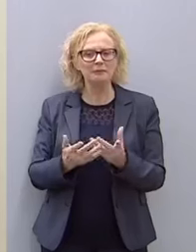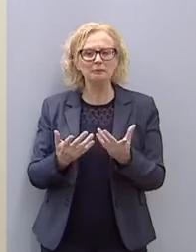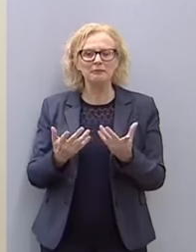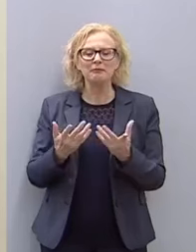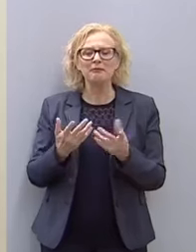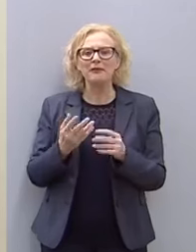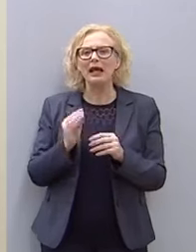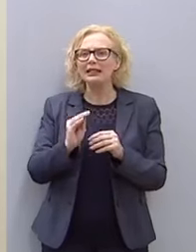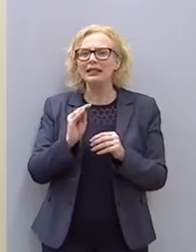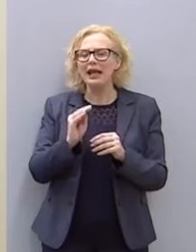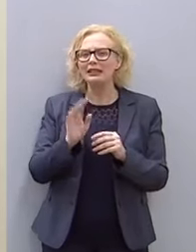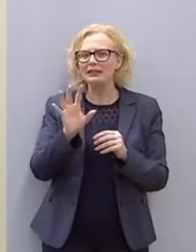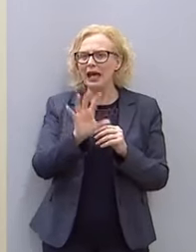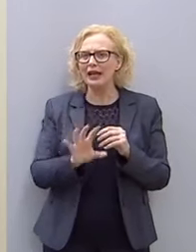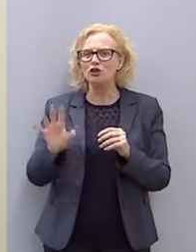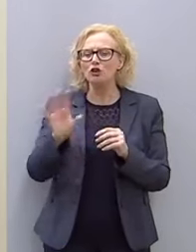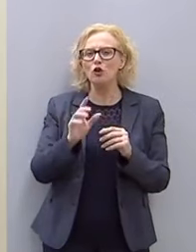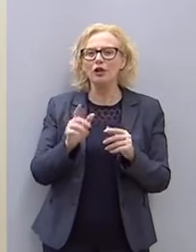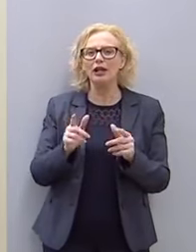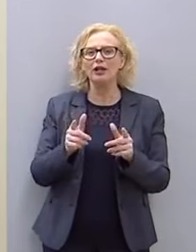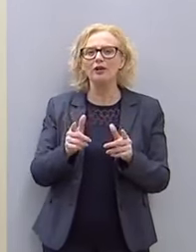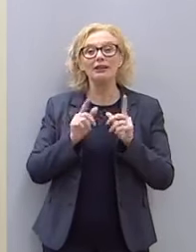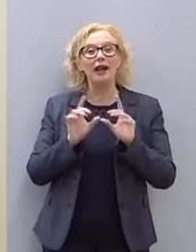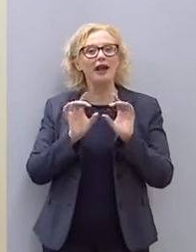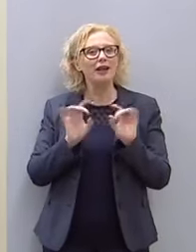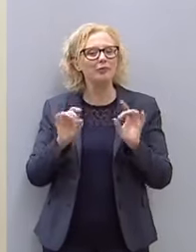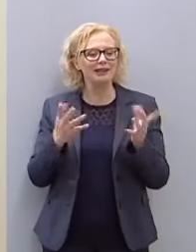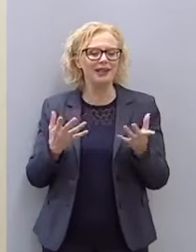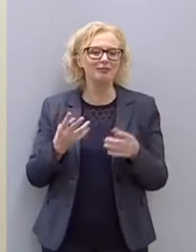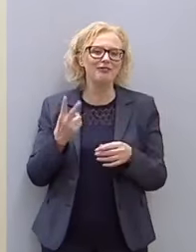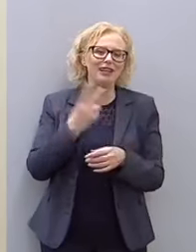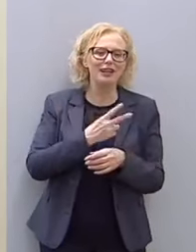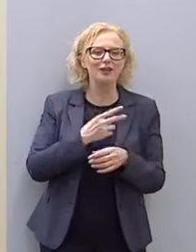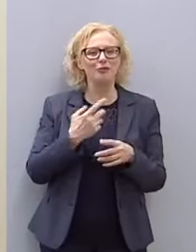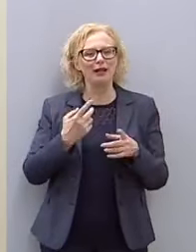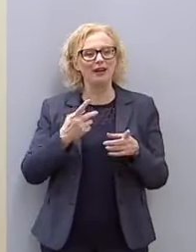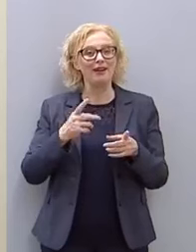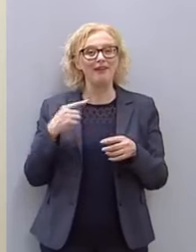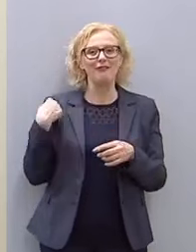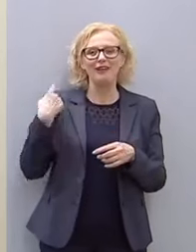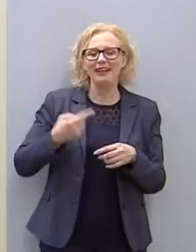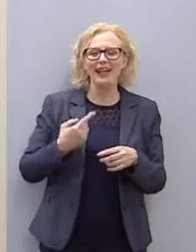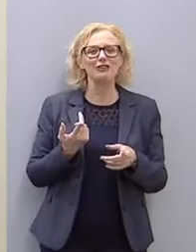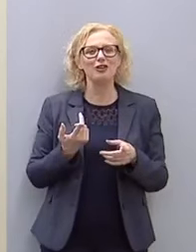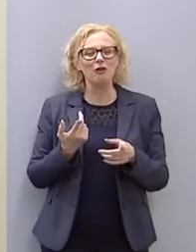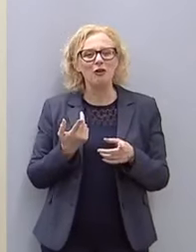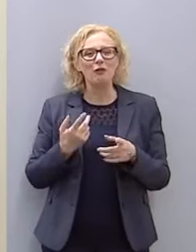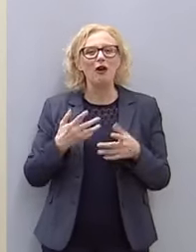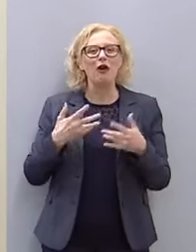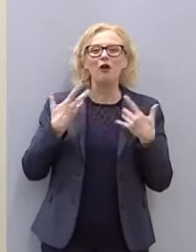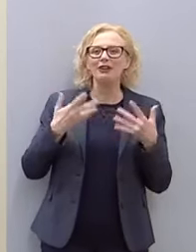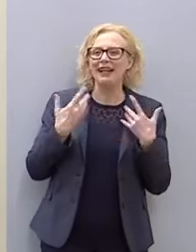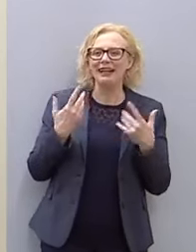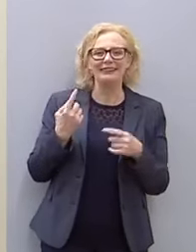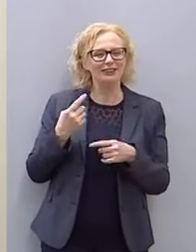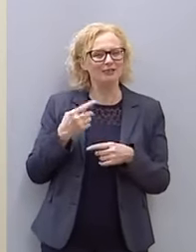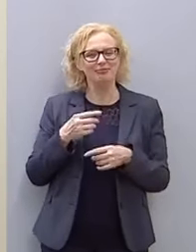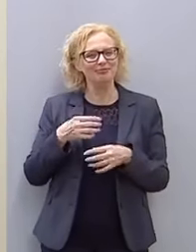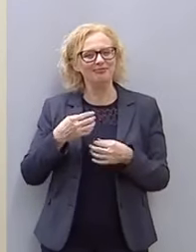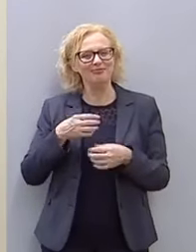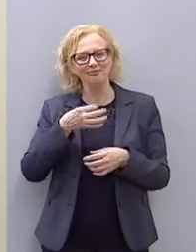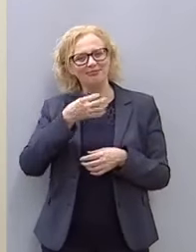una richiesta di maggiore libertà consigliamo mai contenti perché abbiamo appena allentato i cordoni però effettivamente è